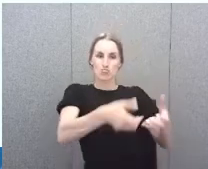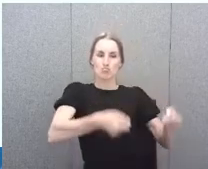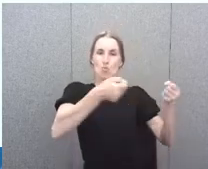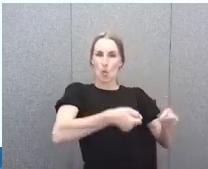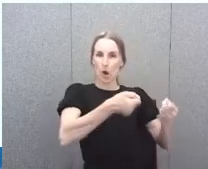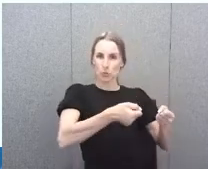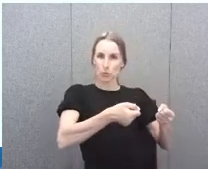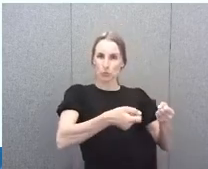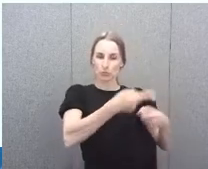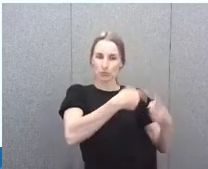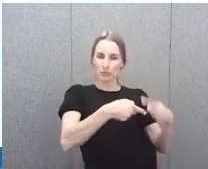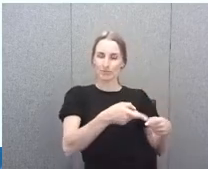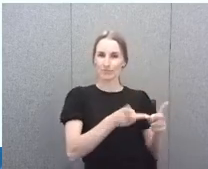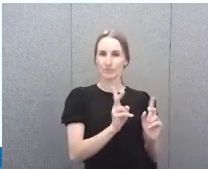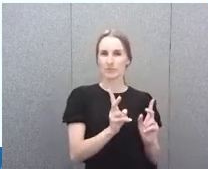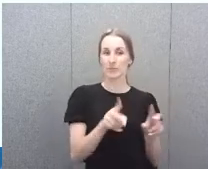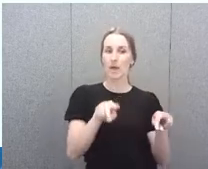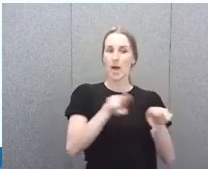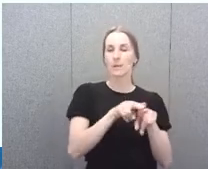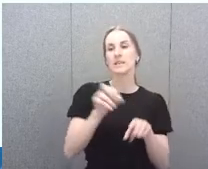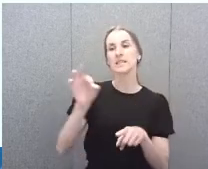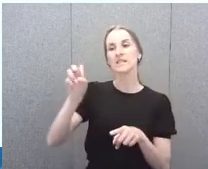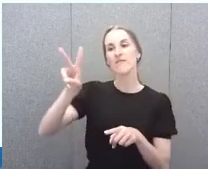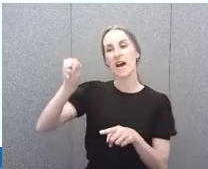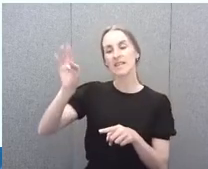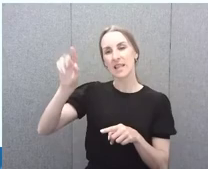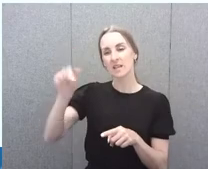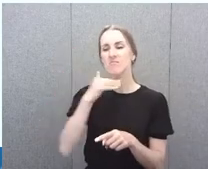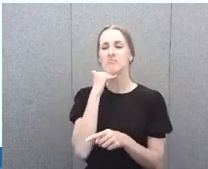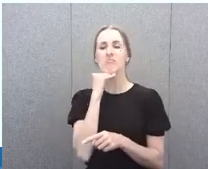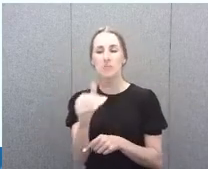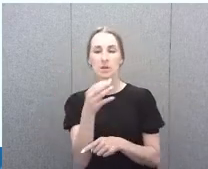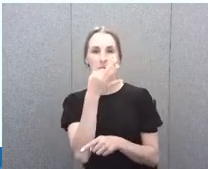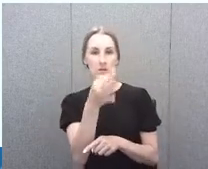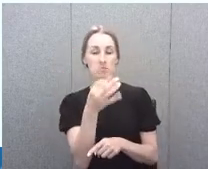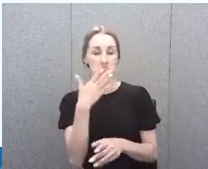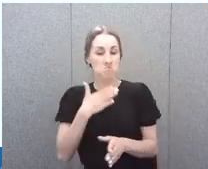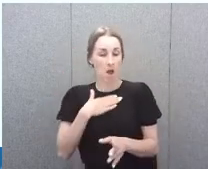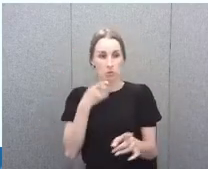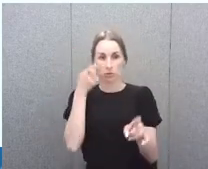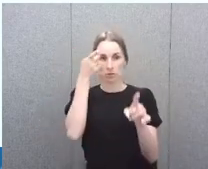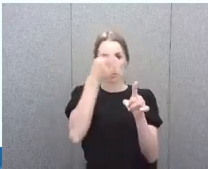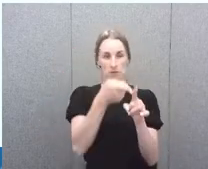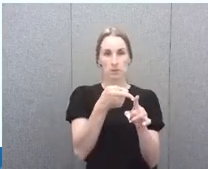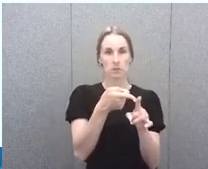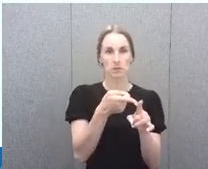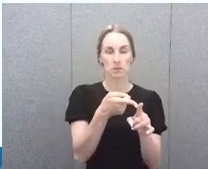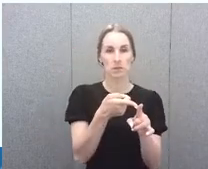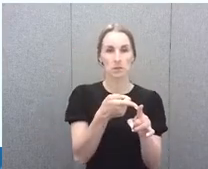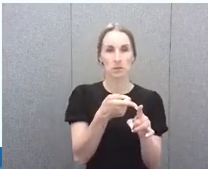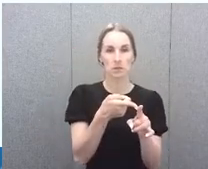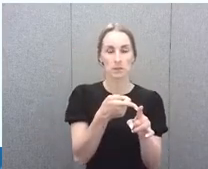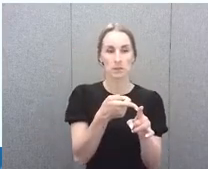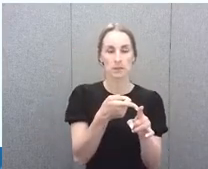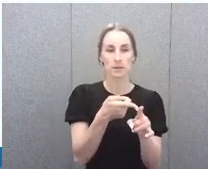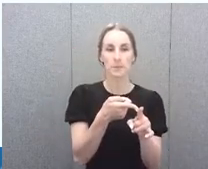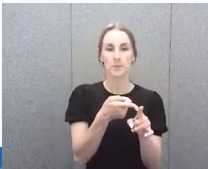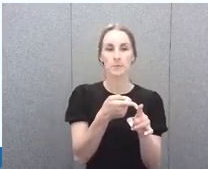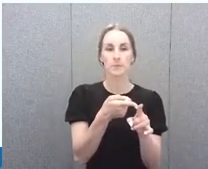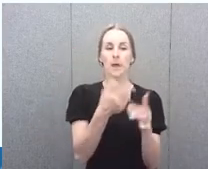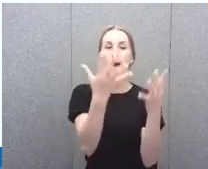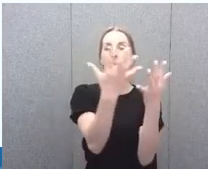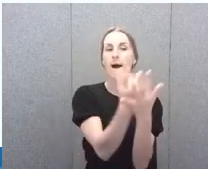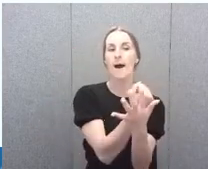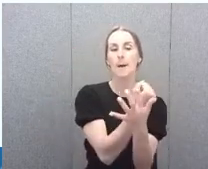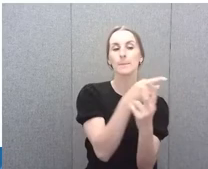девочки, спасибо, пошли обратно к горшкам. Но так не должно быть. Светлана очень четко сказала, что ее